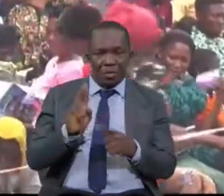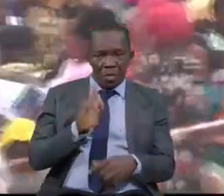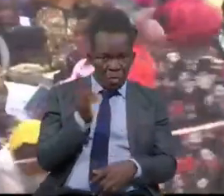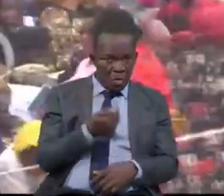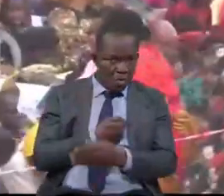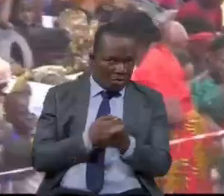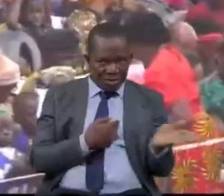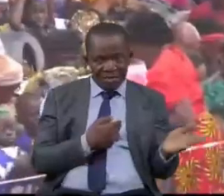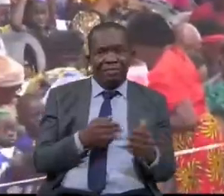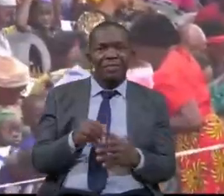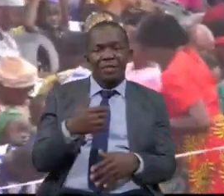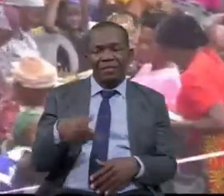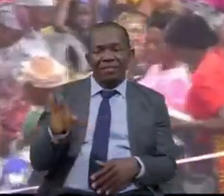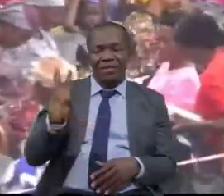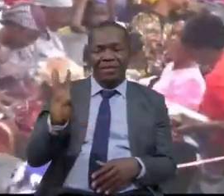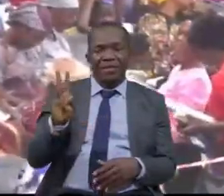Verset 16. Seulement,